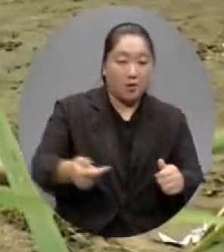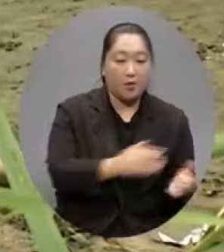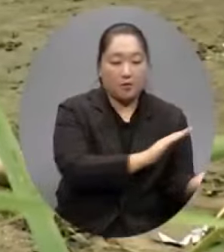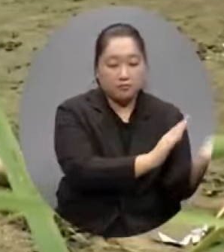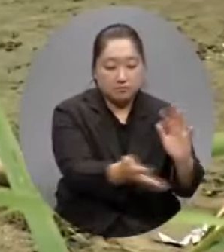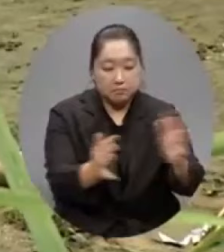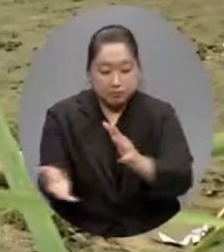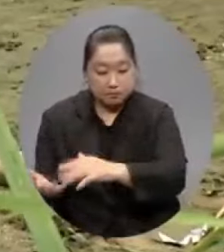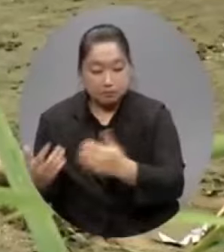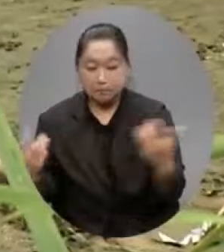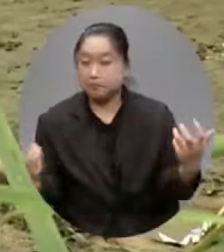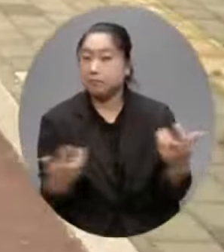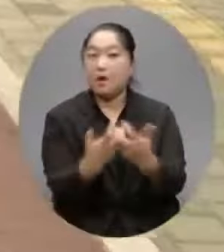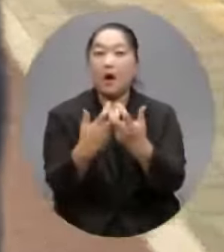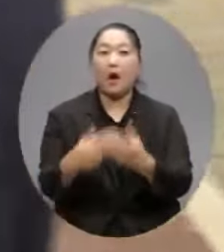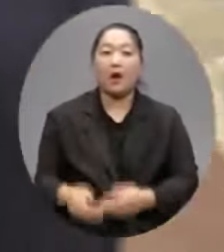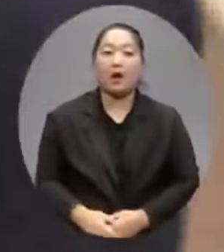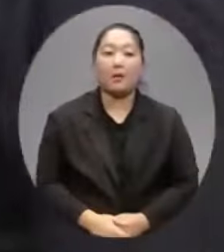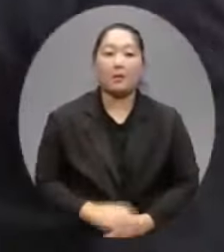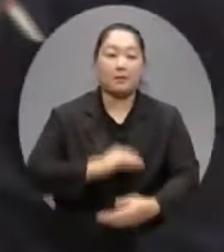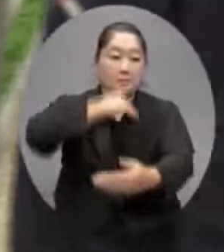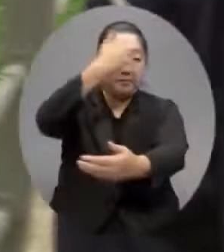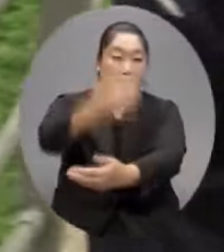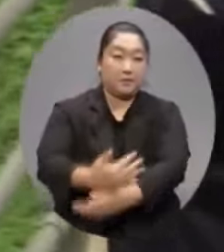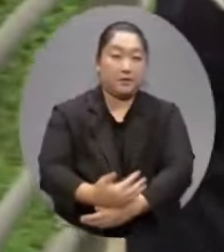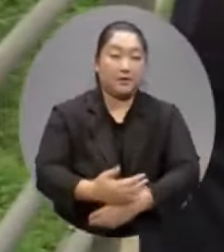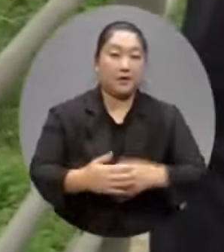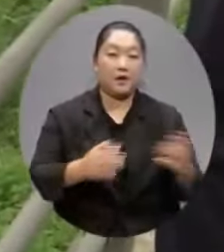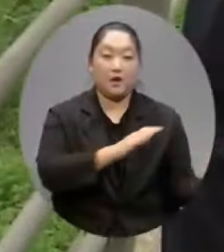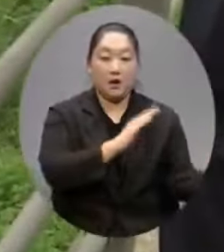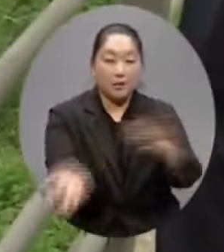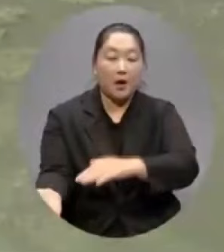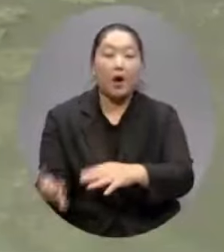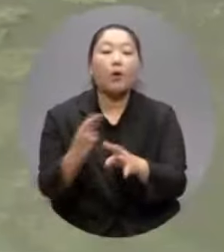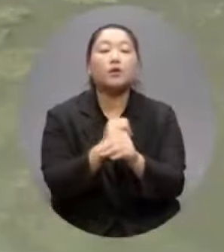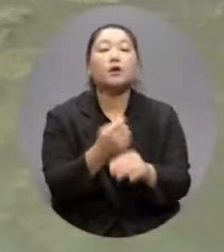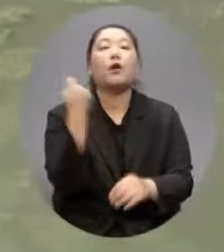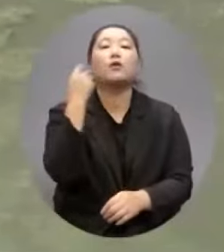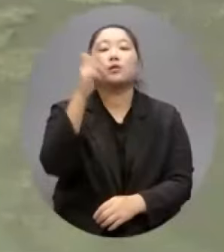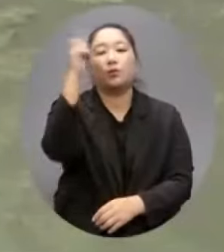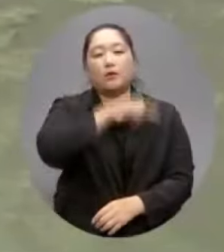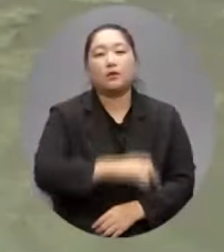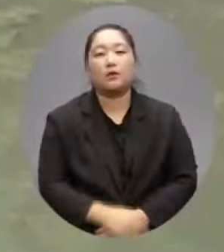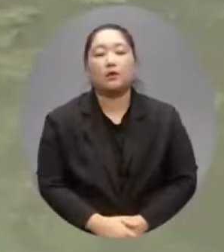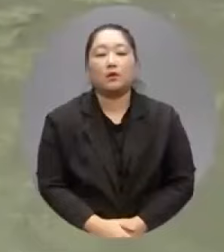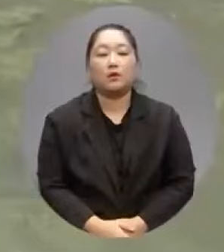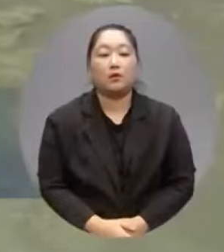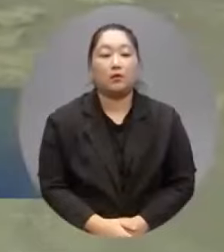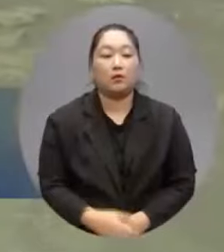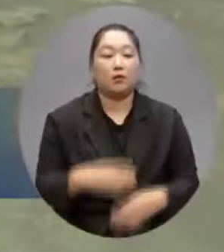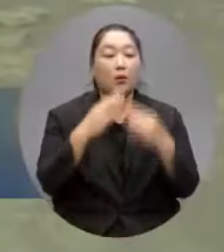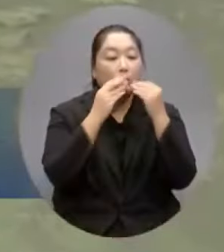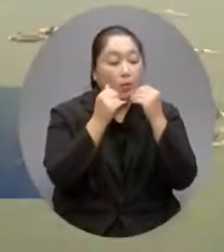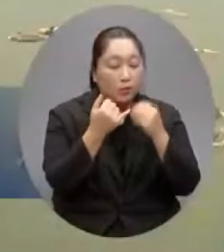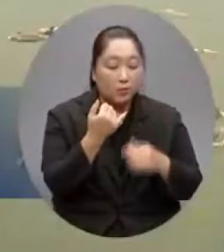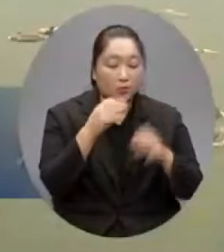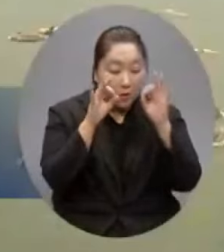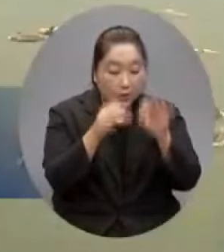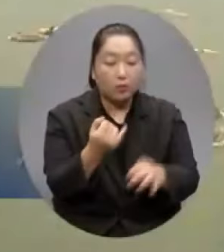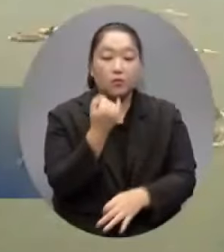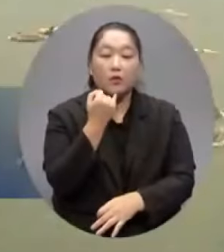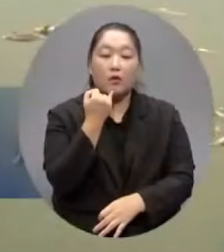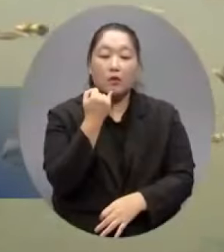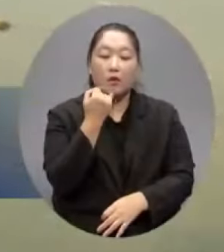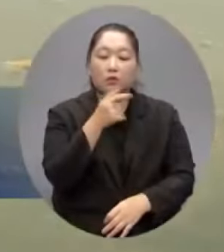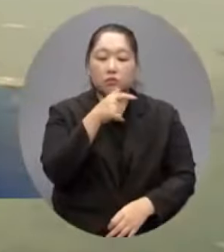물고기들로 가득합니다. 물고기가 집단 폐사한 것은 어제 오전. 근데 이제 토요일까지도 괜찮았는데 이제 물에서